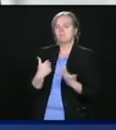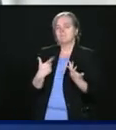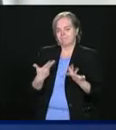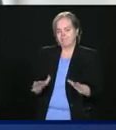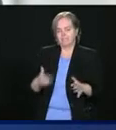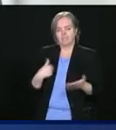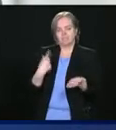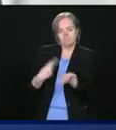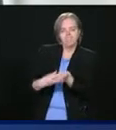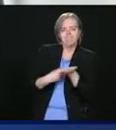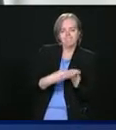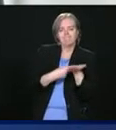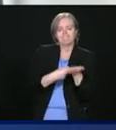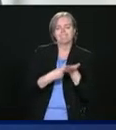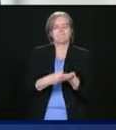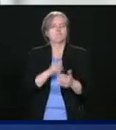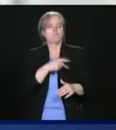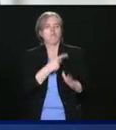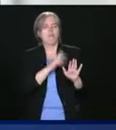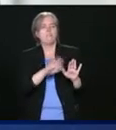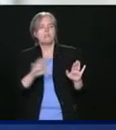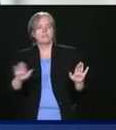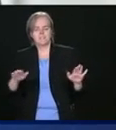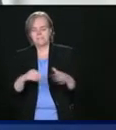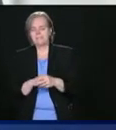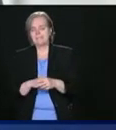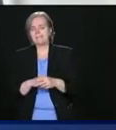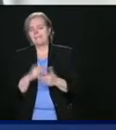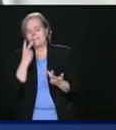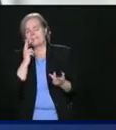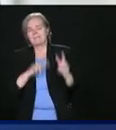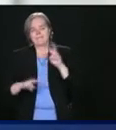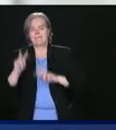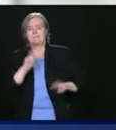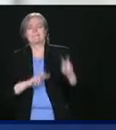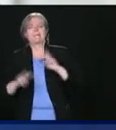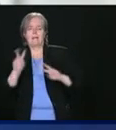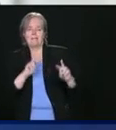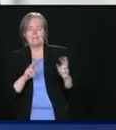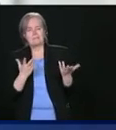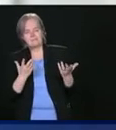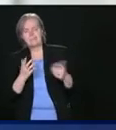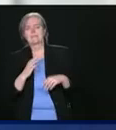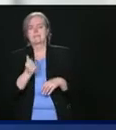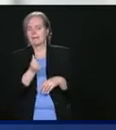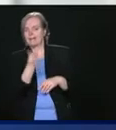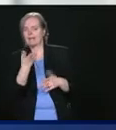sur l'enjeu des loyers commerciaux. Nous regardons cet enjeu de façon très